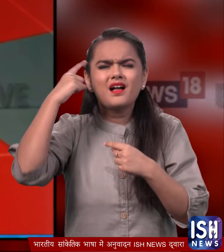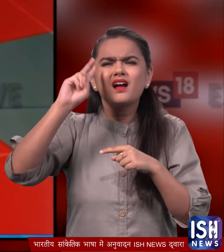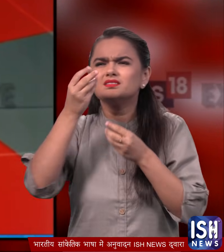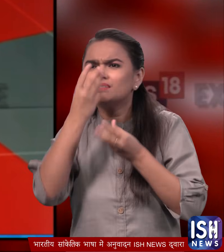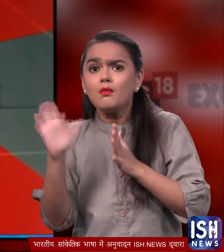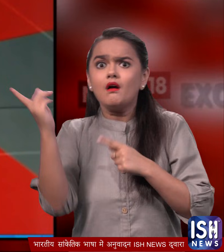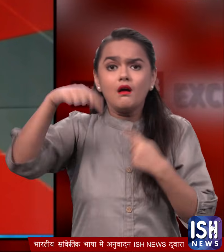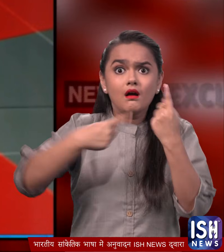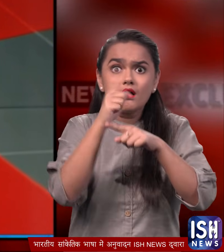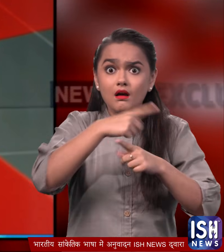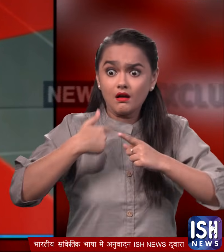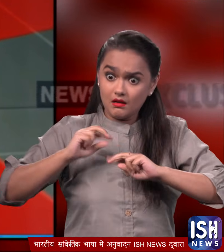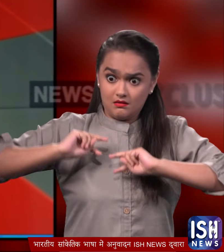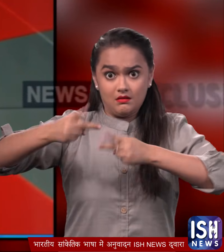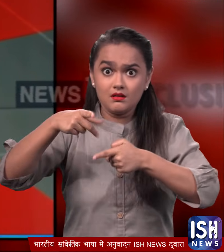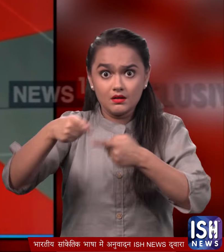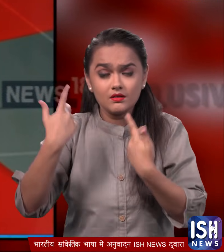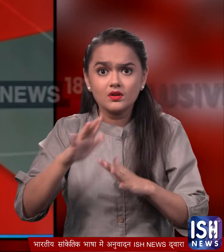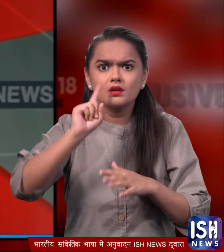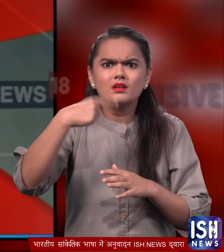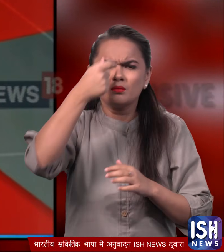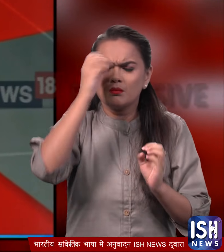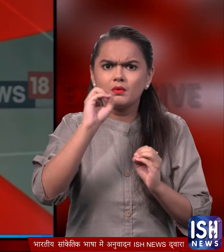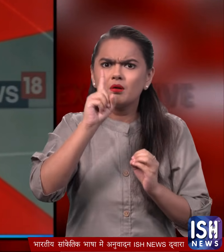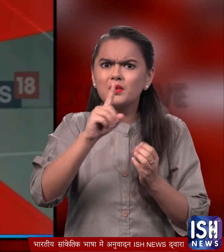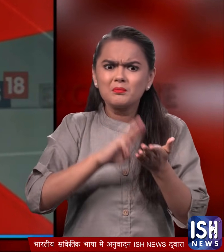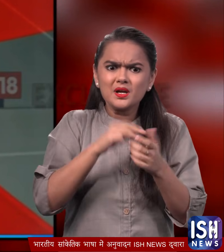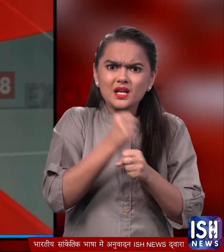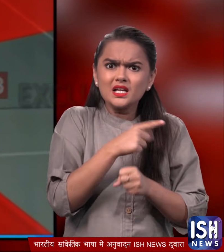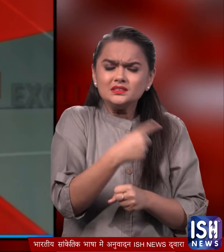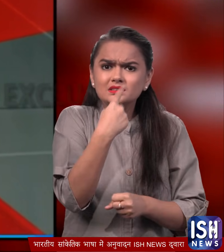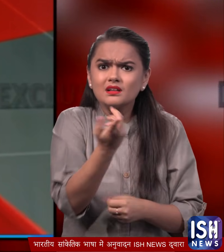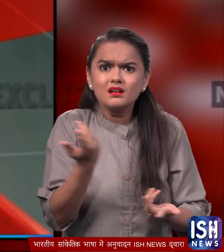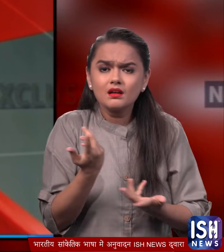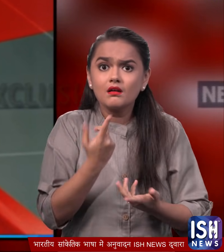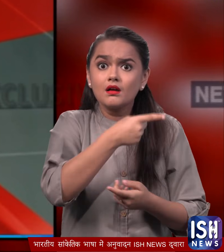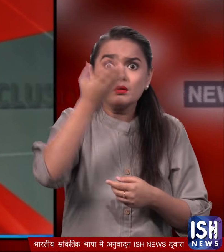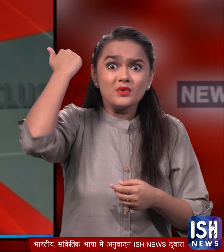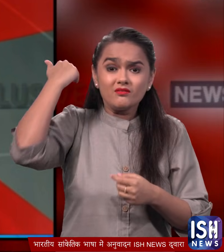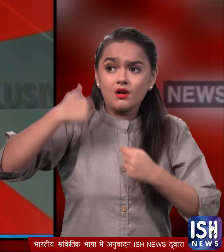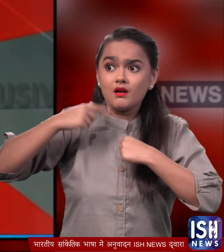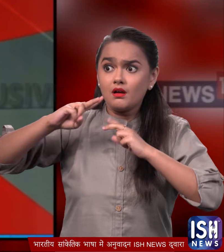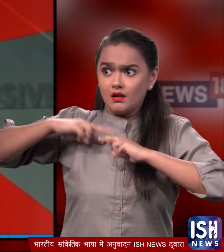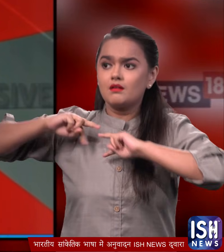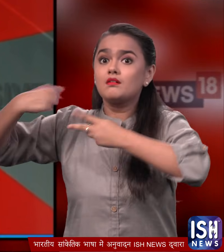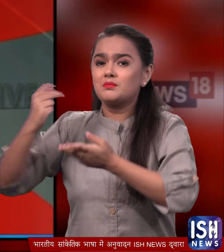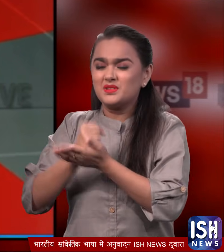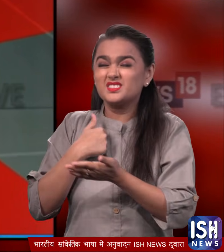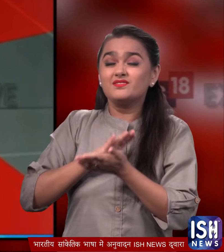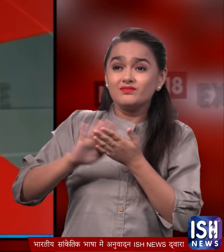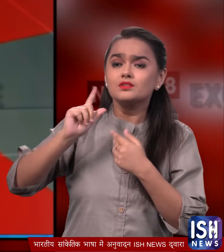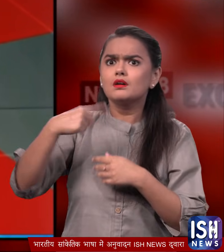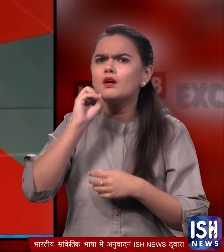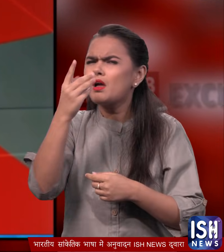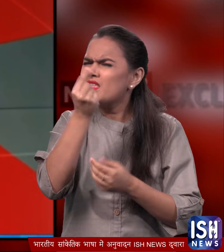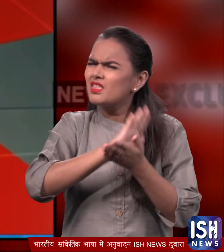अपना उत्तराधिकारी घोषित कर देते हैं उस पर कोई विवाद नहीं होता, लेकिन महंत नरेंद्र गिरी ने पहले किसी को अपना उत्तराधिकारी घोषित नहीं किया और सुसाइड